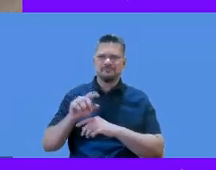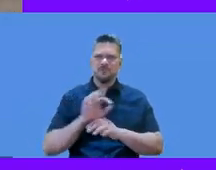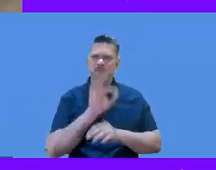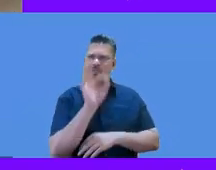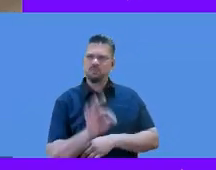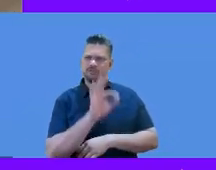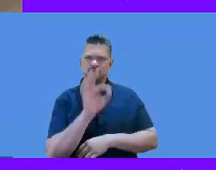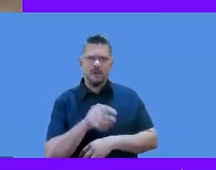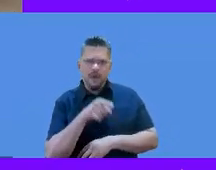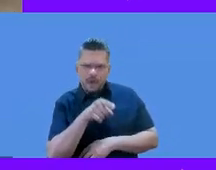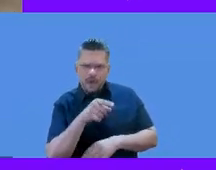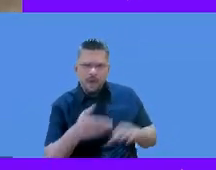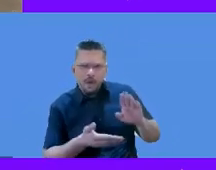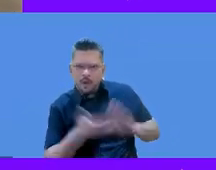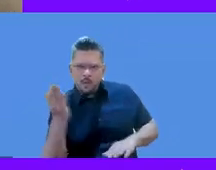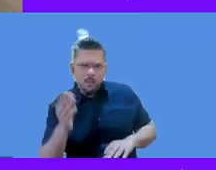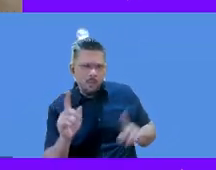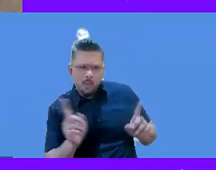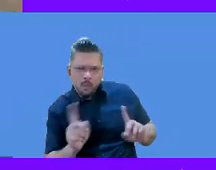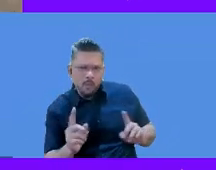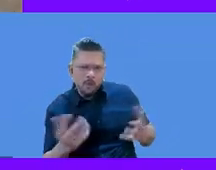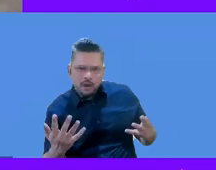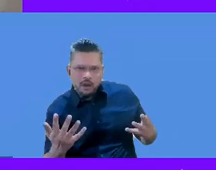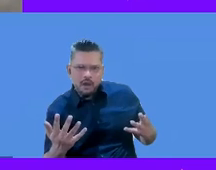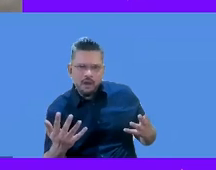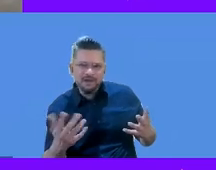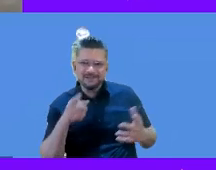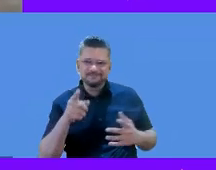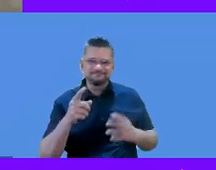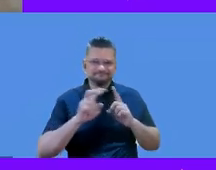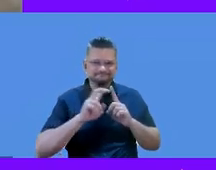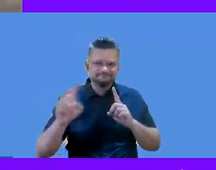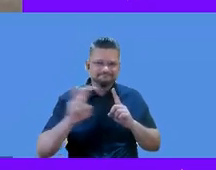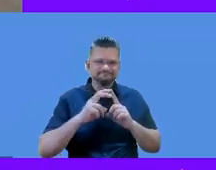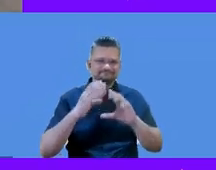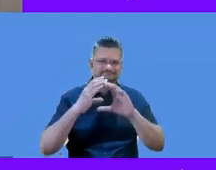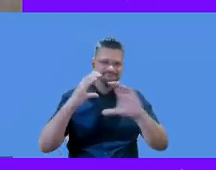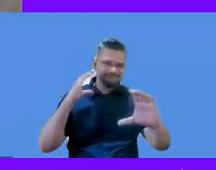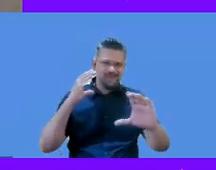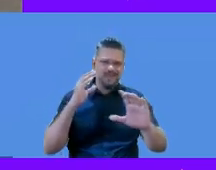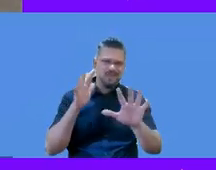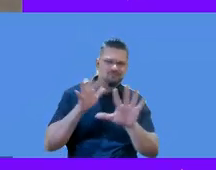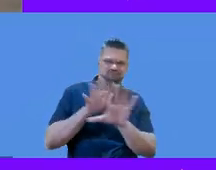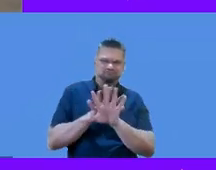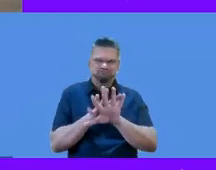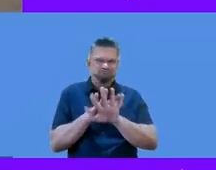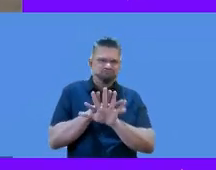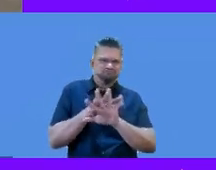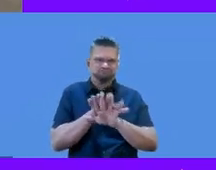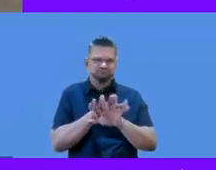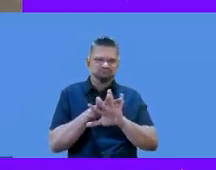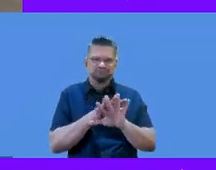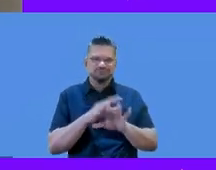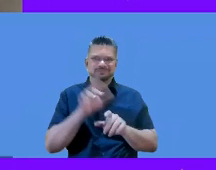Mwanaume anatumia fursa hiyo hiyo ama akukumbatie, kwa hiyo mara akushikeshike, kwa hiyo ndo